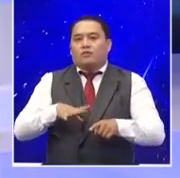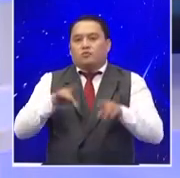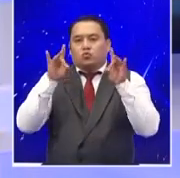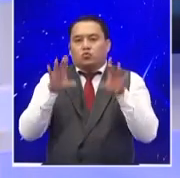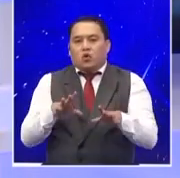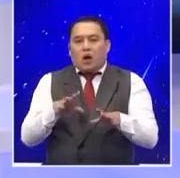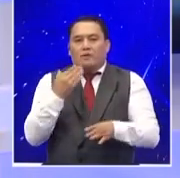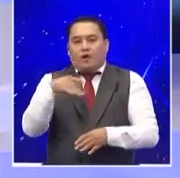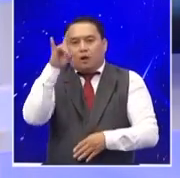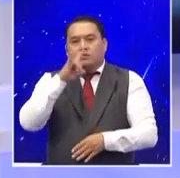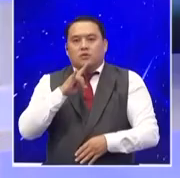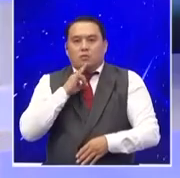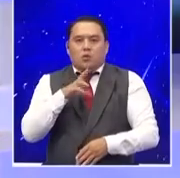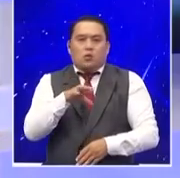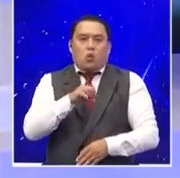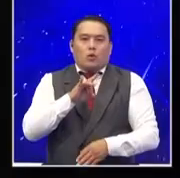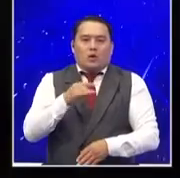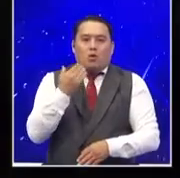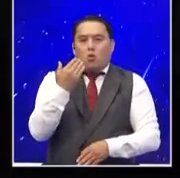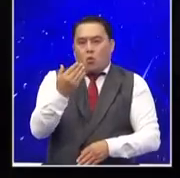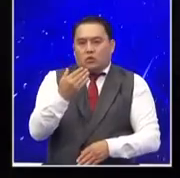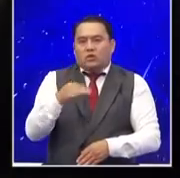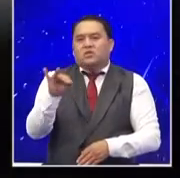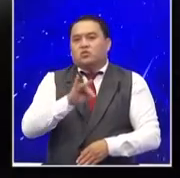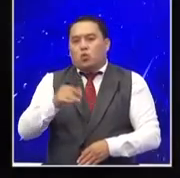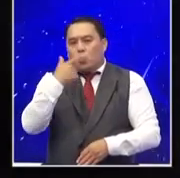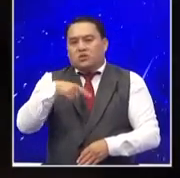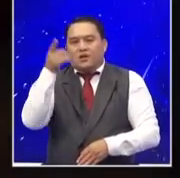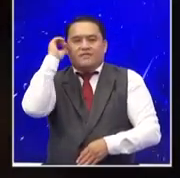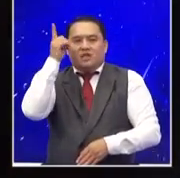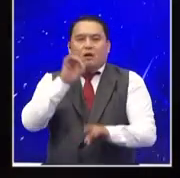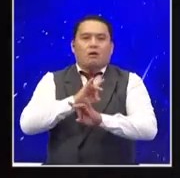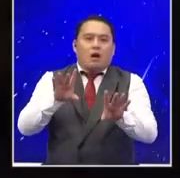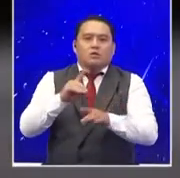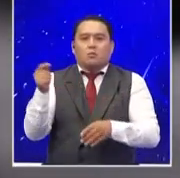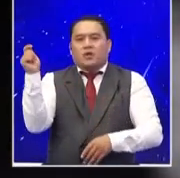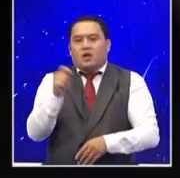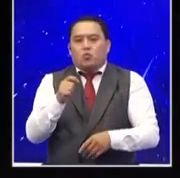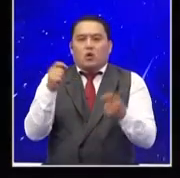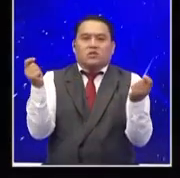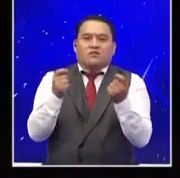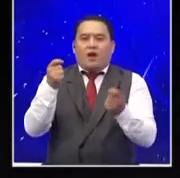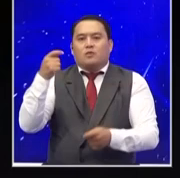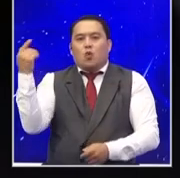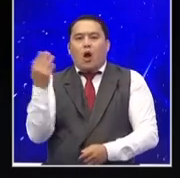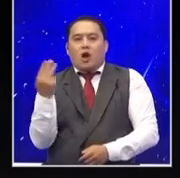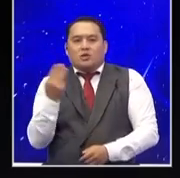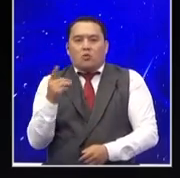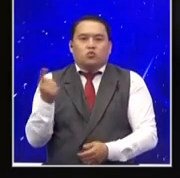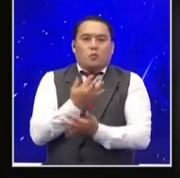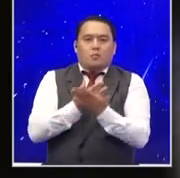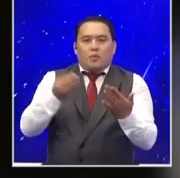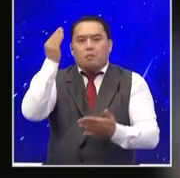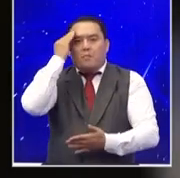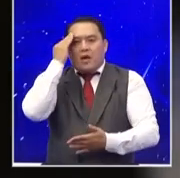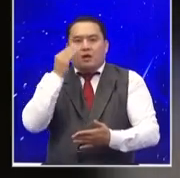разоблачителем оказался казахстанский блогер Айден Тусупов. В историях у себя в инстаграм он рассказал, что приехал на свадьбу в Актау и поделился некоторыми